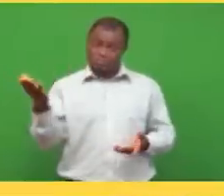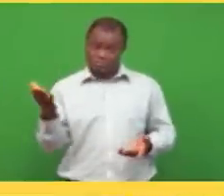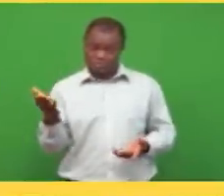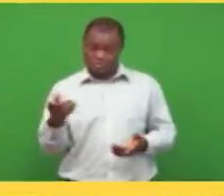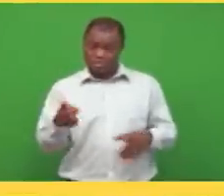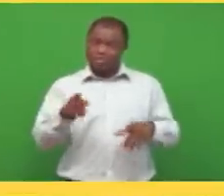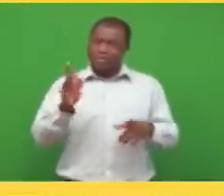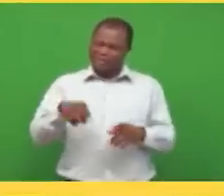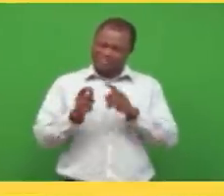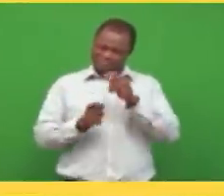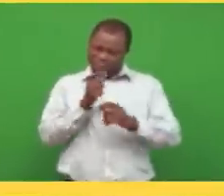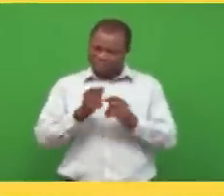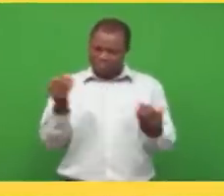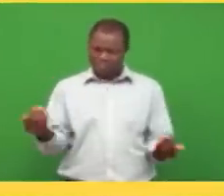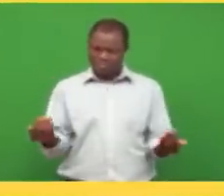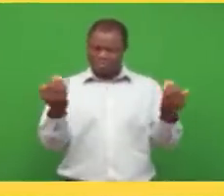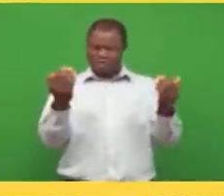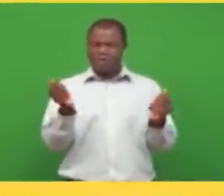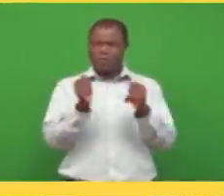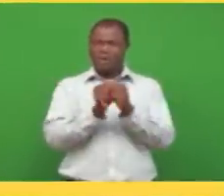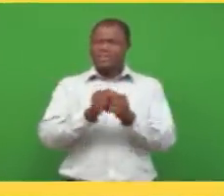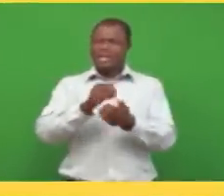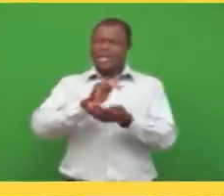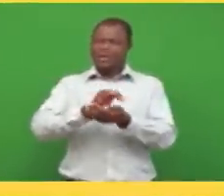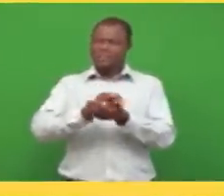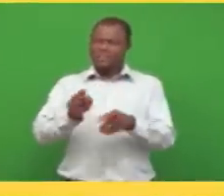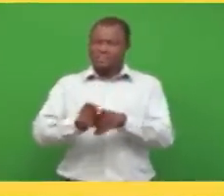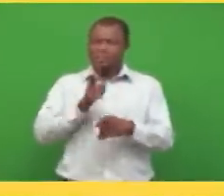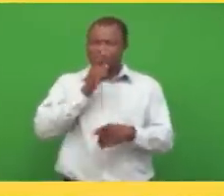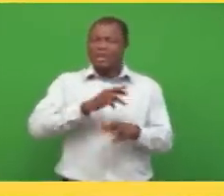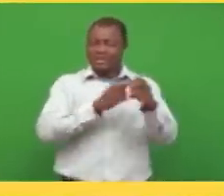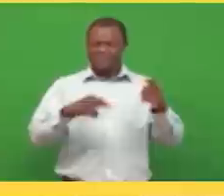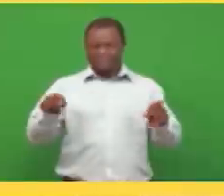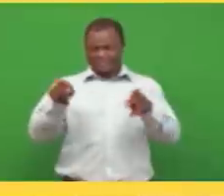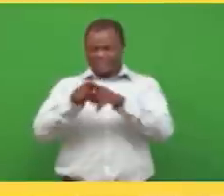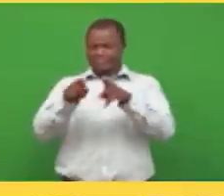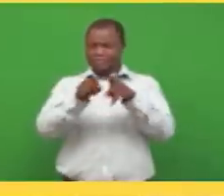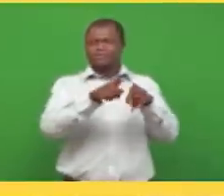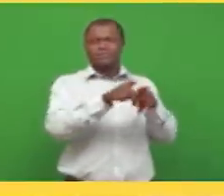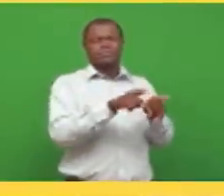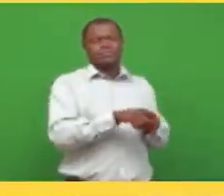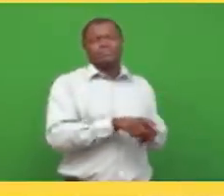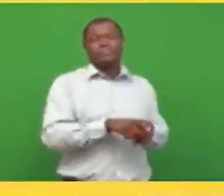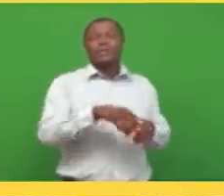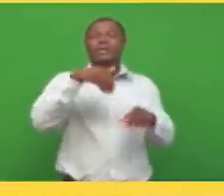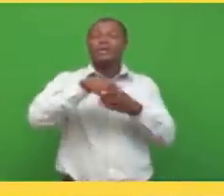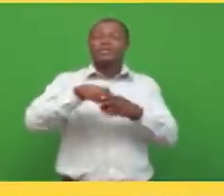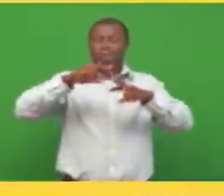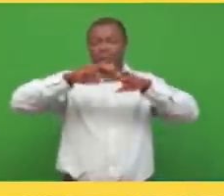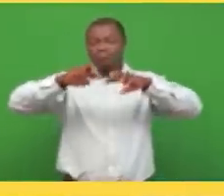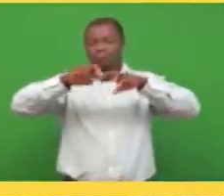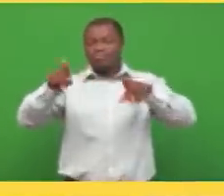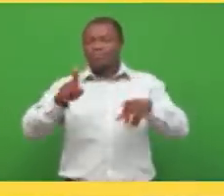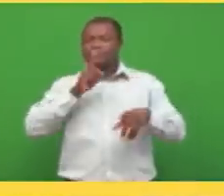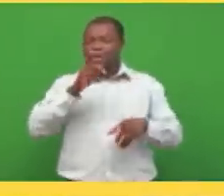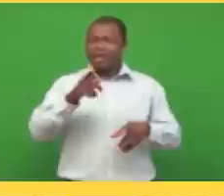vari kukura ngatiedzei kukura tine tsika yekuti hama dzakangofanana muongororo netsvakirudzo maisamba ndakasangana nerimwe dare revarume